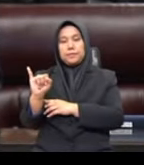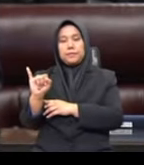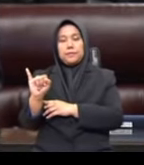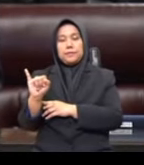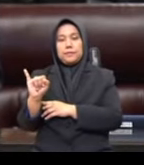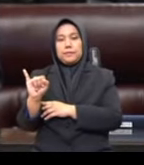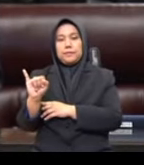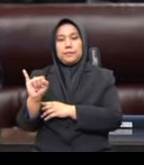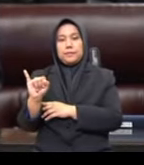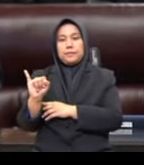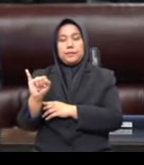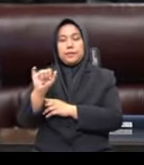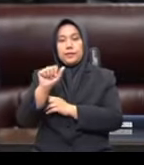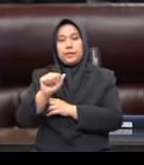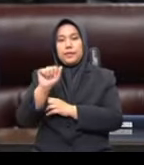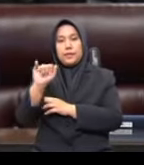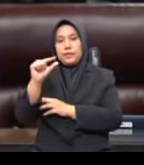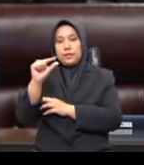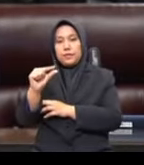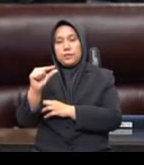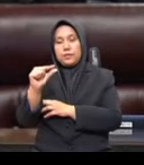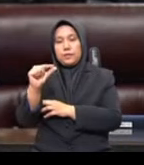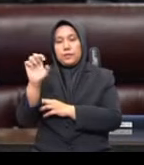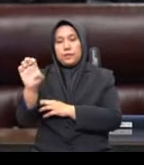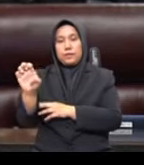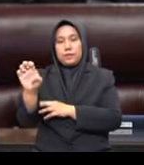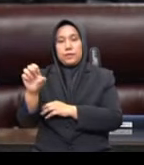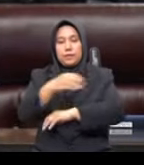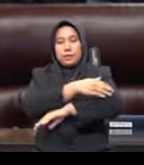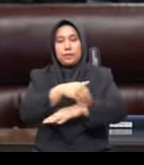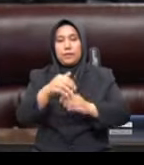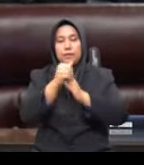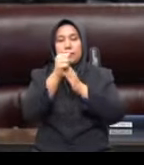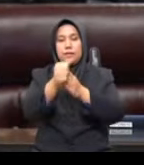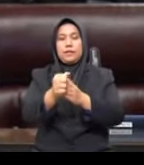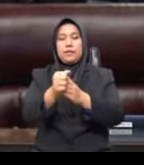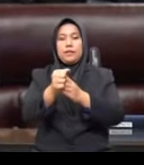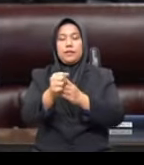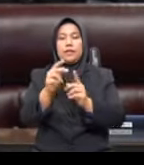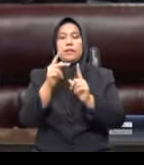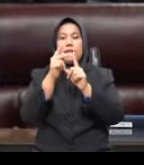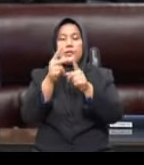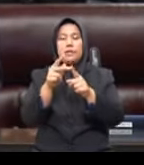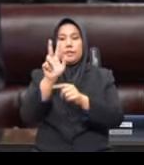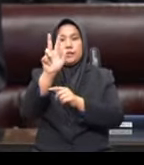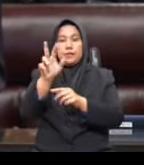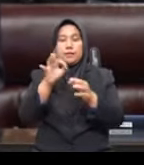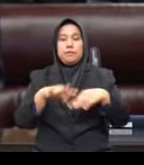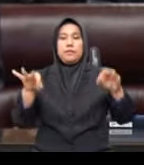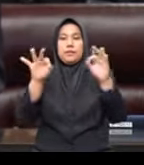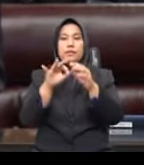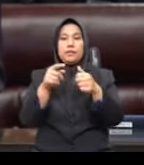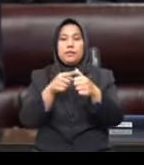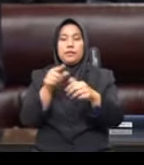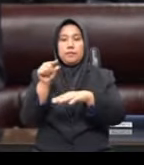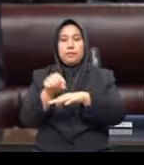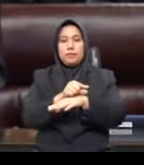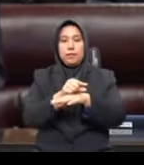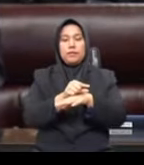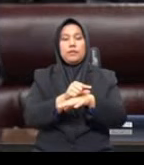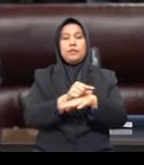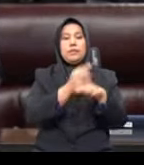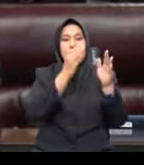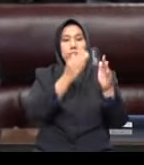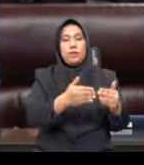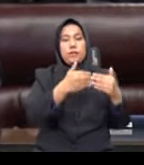izell a garis Puan ini kursus untuk tiga kategori utama iaitu pengguna dan orang